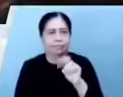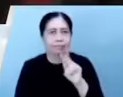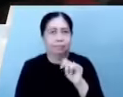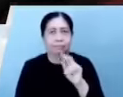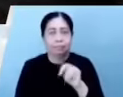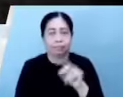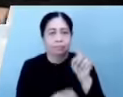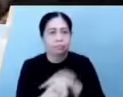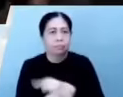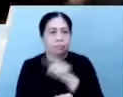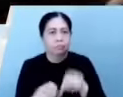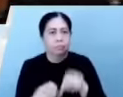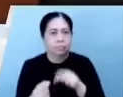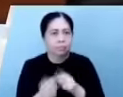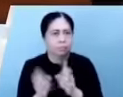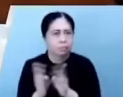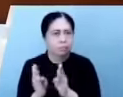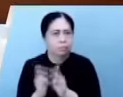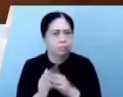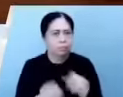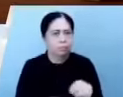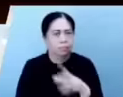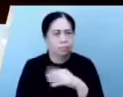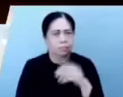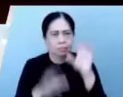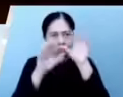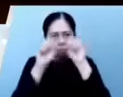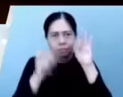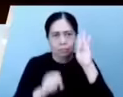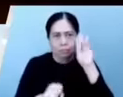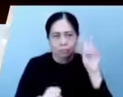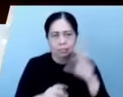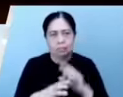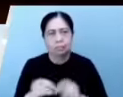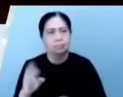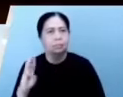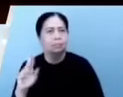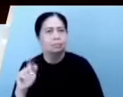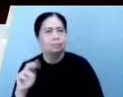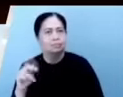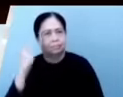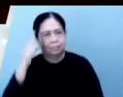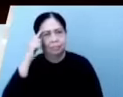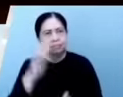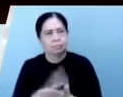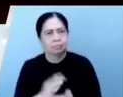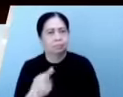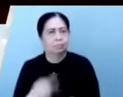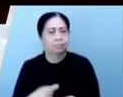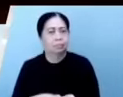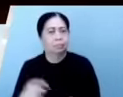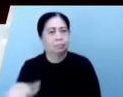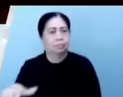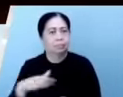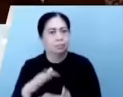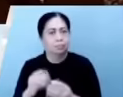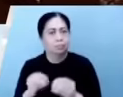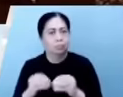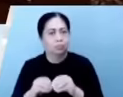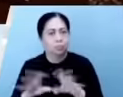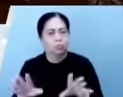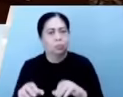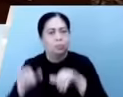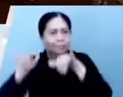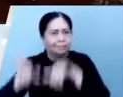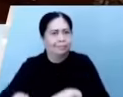ang pulong ni na Blinken at Pangulong Bongbong Marcos dahil naniniwala silang tatalakayin dito ang pagpapalawig ng pananatili